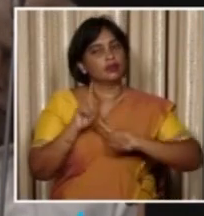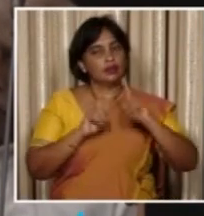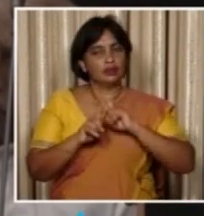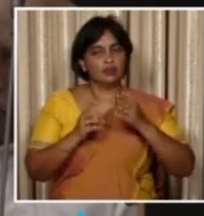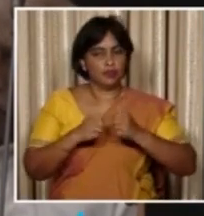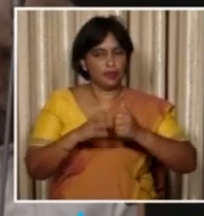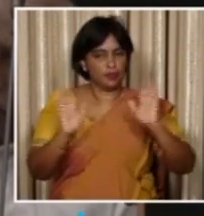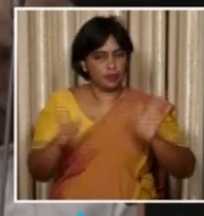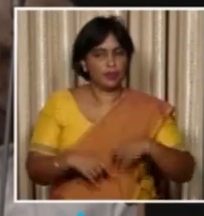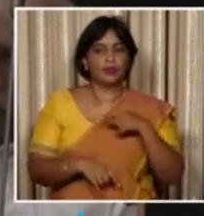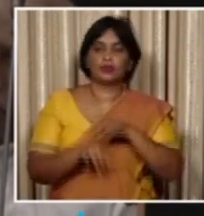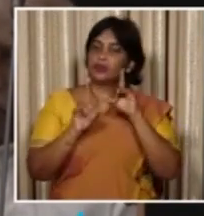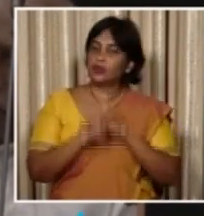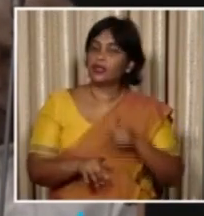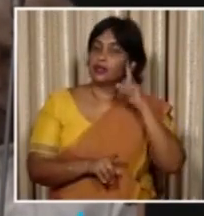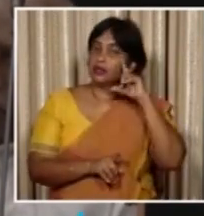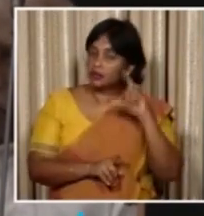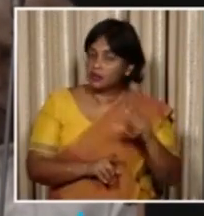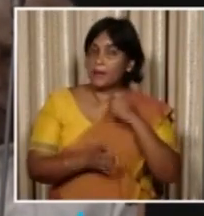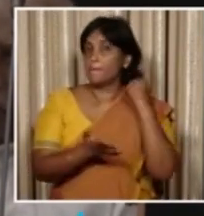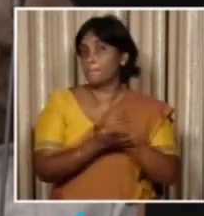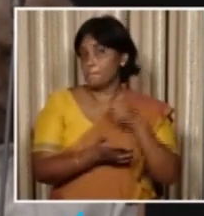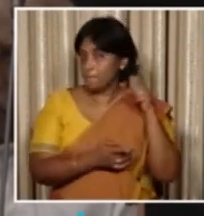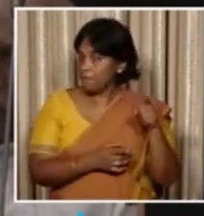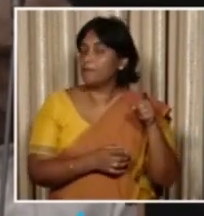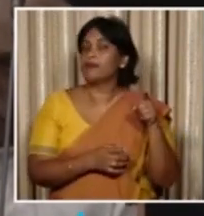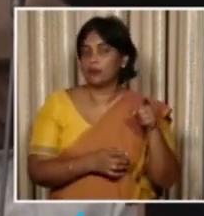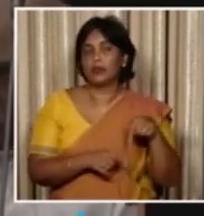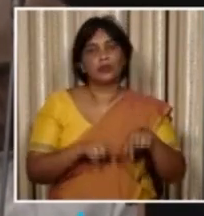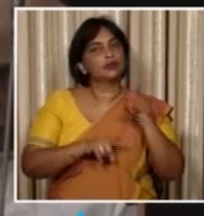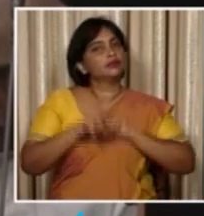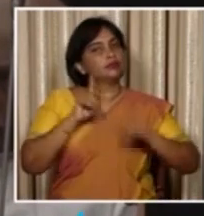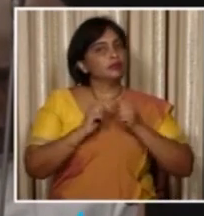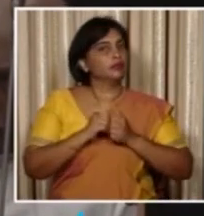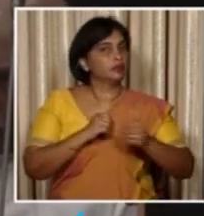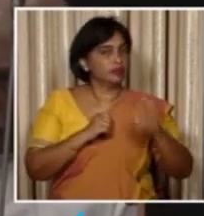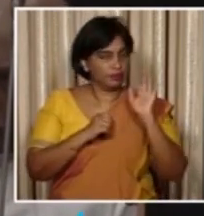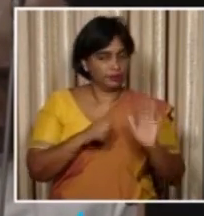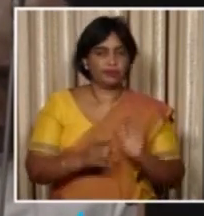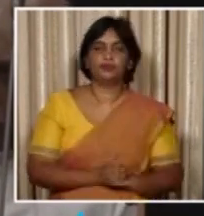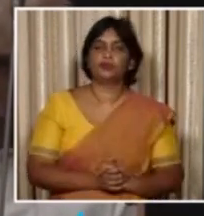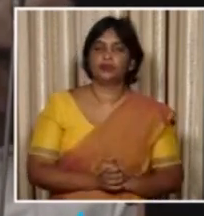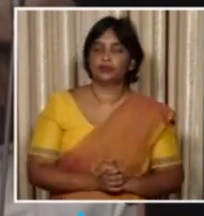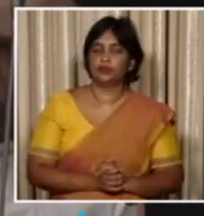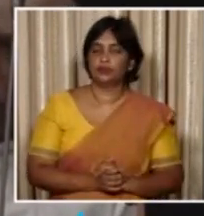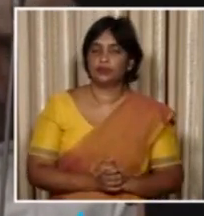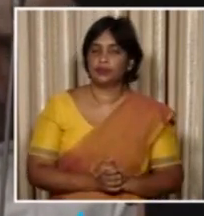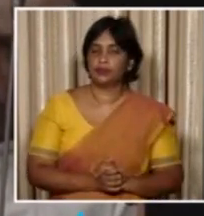කරමින් සිටිනවා. එමෙන්ම චීනයේ එක්සිම් බැංකුව සමගද මෙම සාකච්ඡා සිදුවෙනවා.